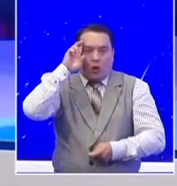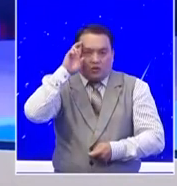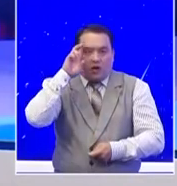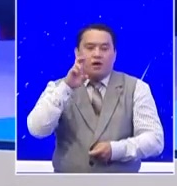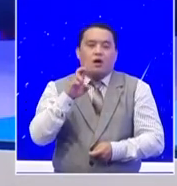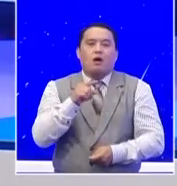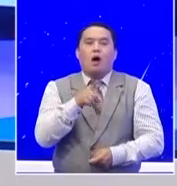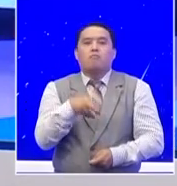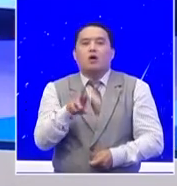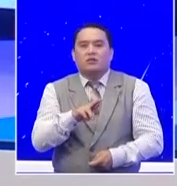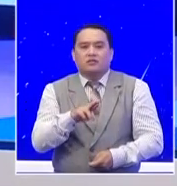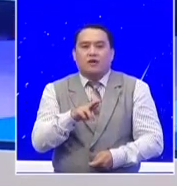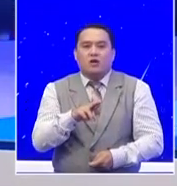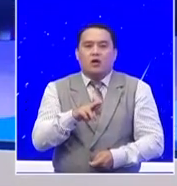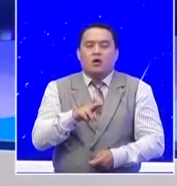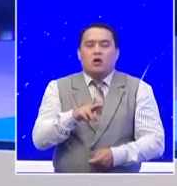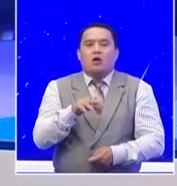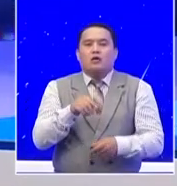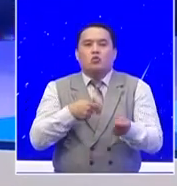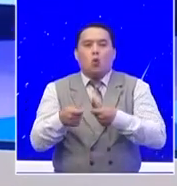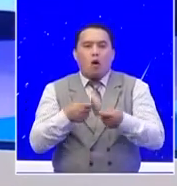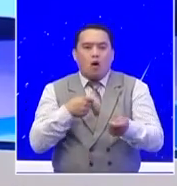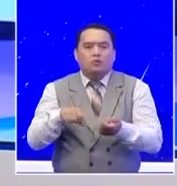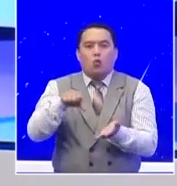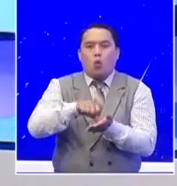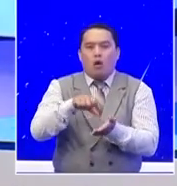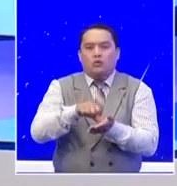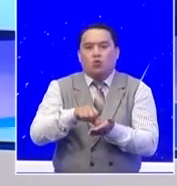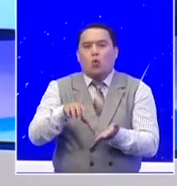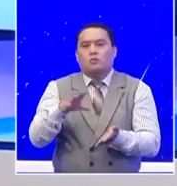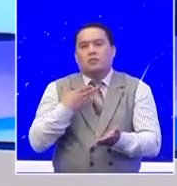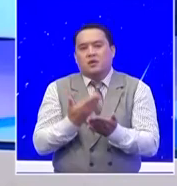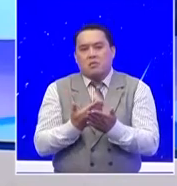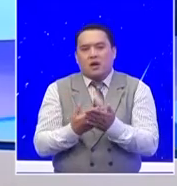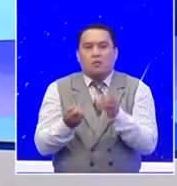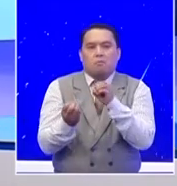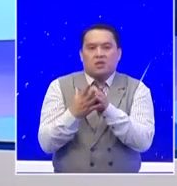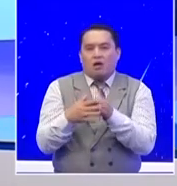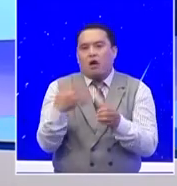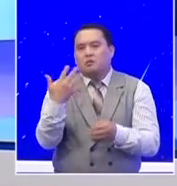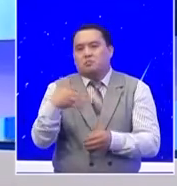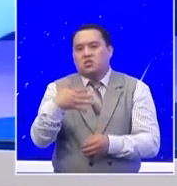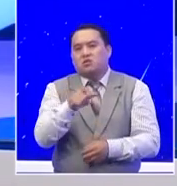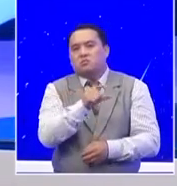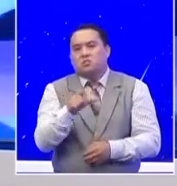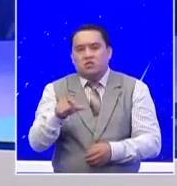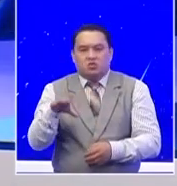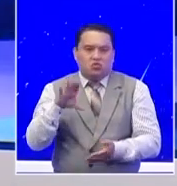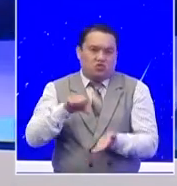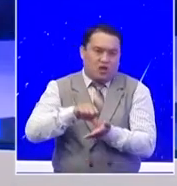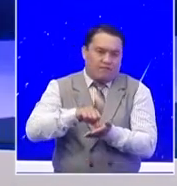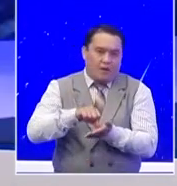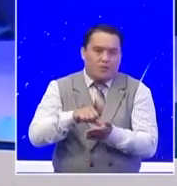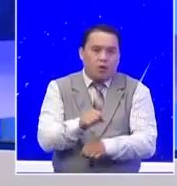Хабаровска, Комсомольска-на-Амуре и Владивостока. В манифестациях в Хабаровске приняли участие, по оценкам СМИ, от 15 до